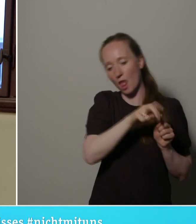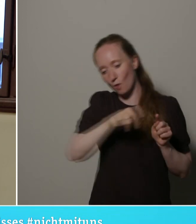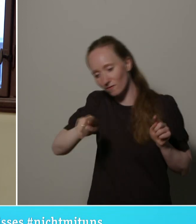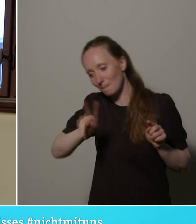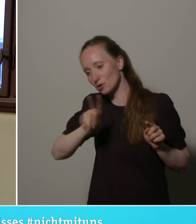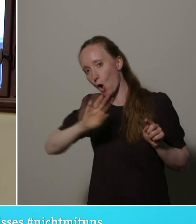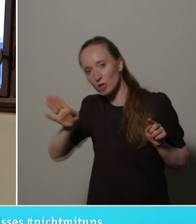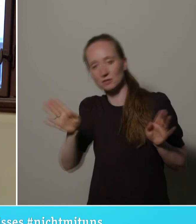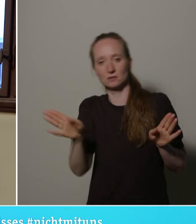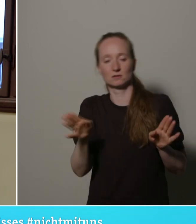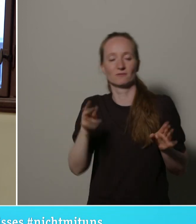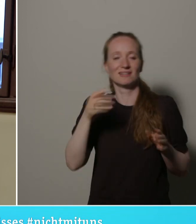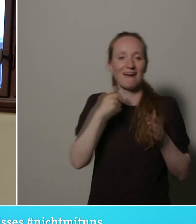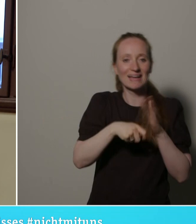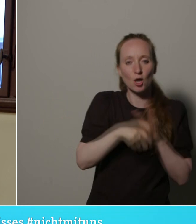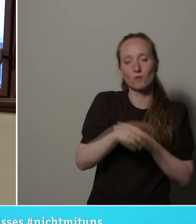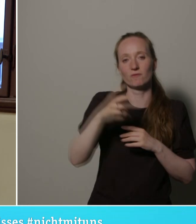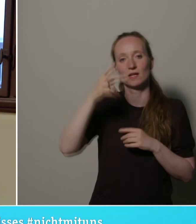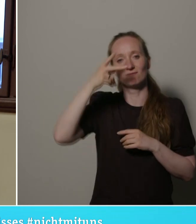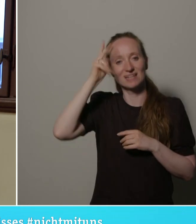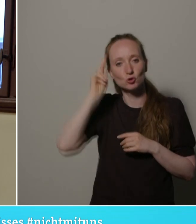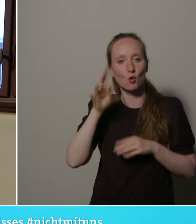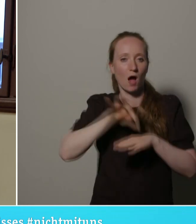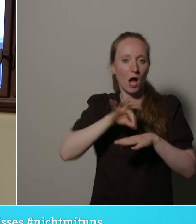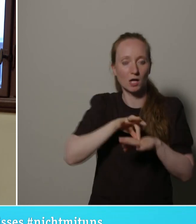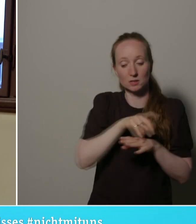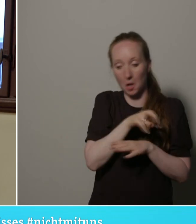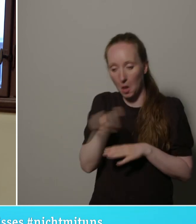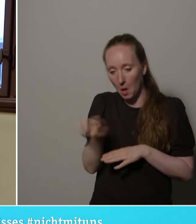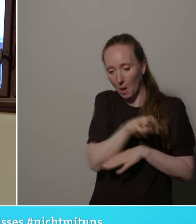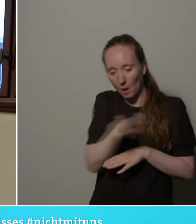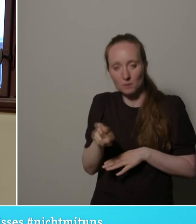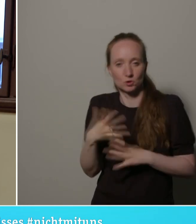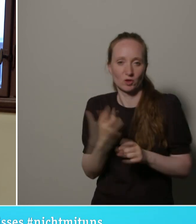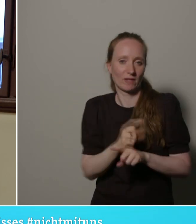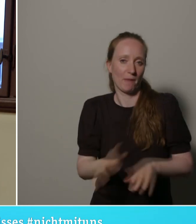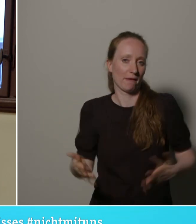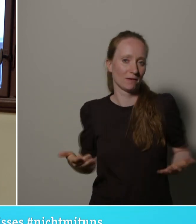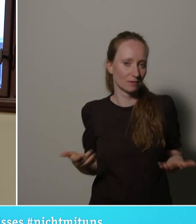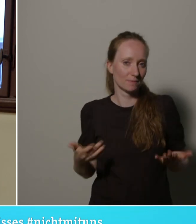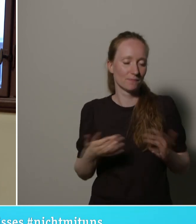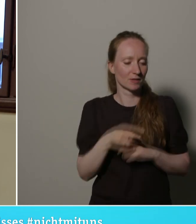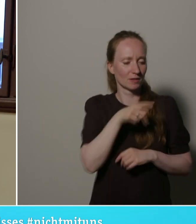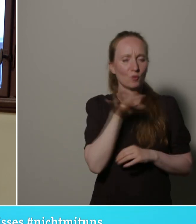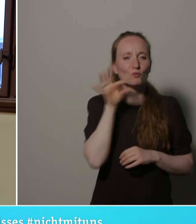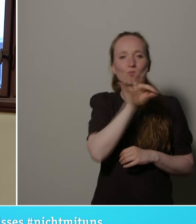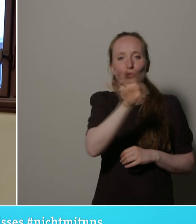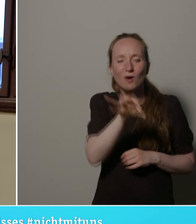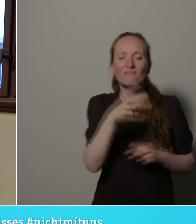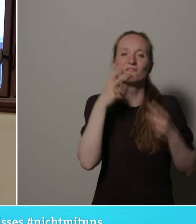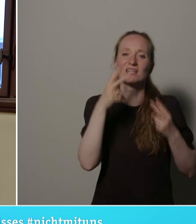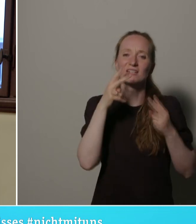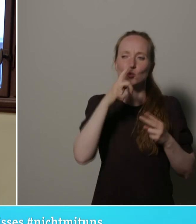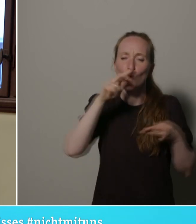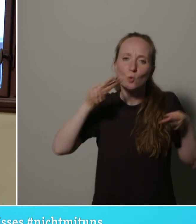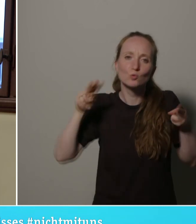zum Einkaufen, zum Friseur, zum Arzt und so. Und für die das wirklich wichtig wäre, einfach mal eine Kurzstrecke zu fahren, um